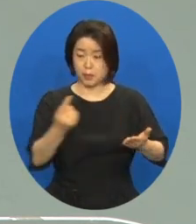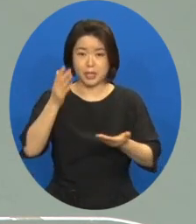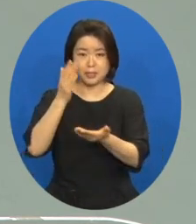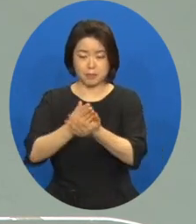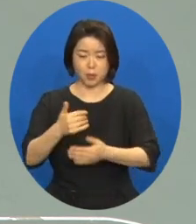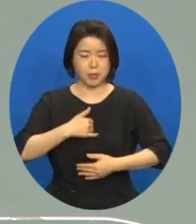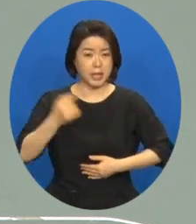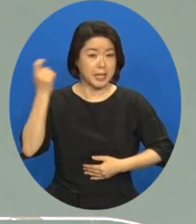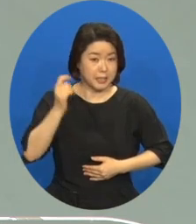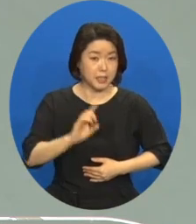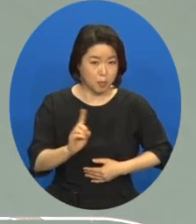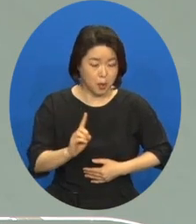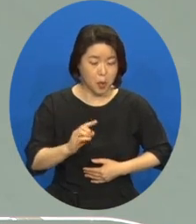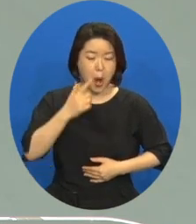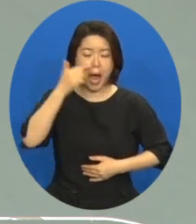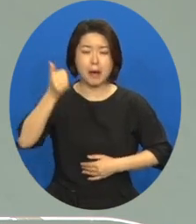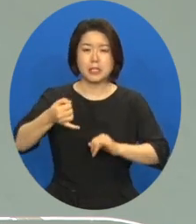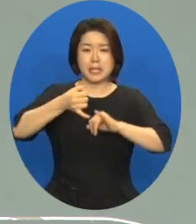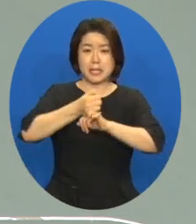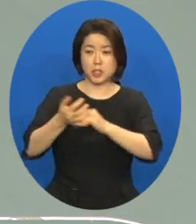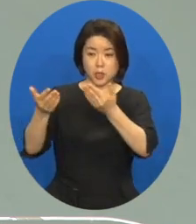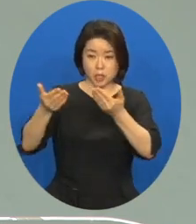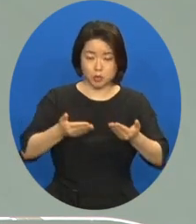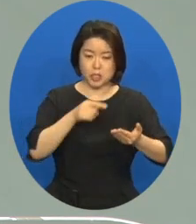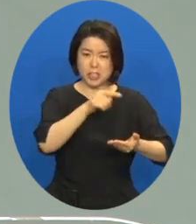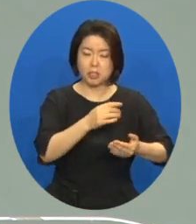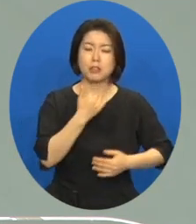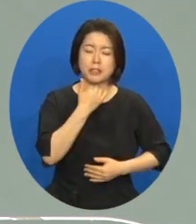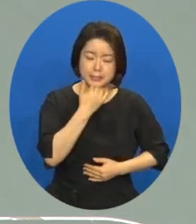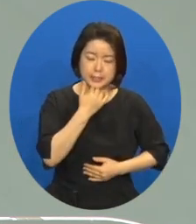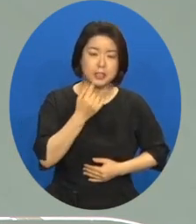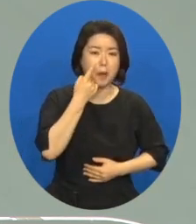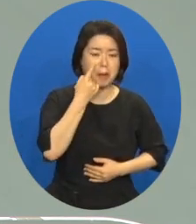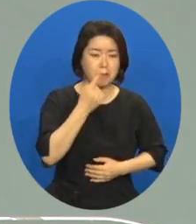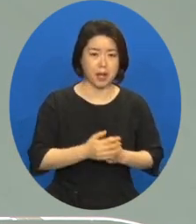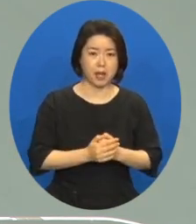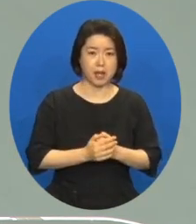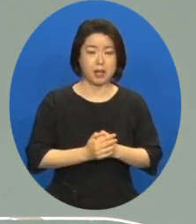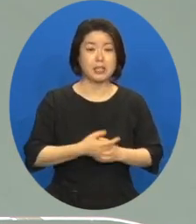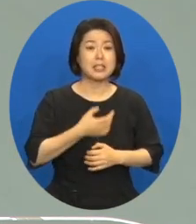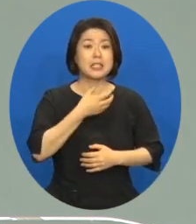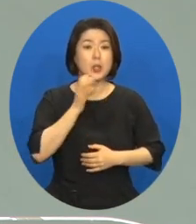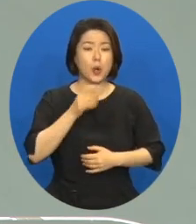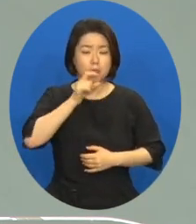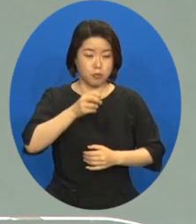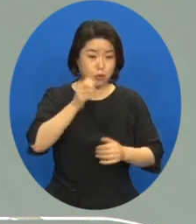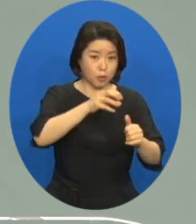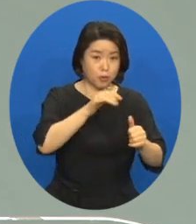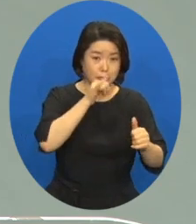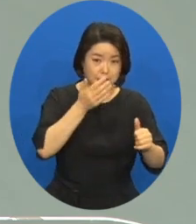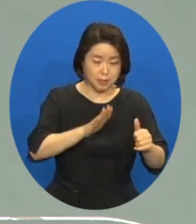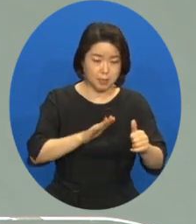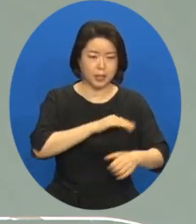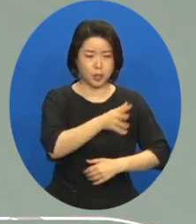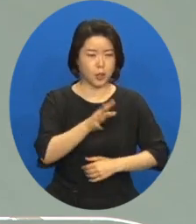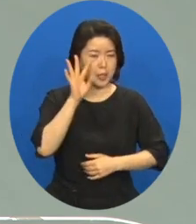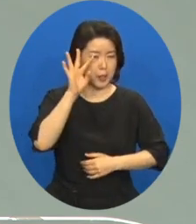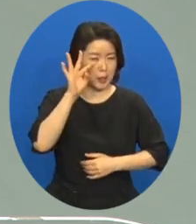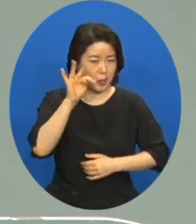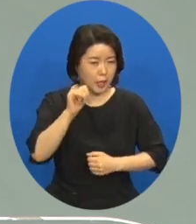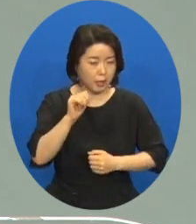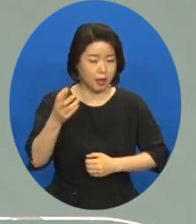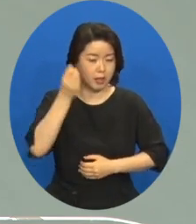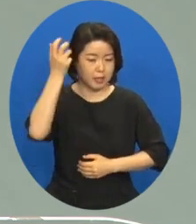들은 바 아버지께서 약속하신 것을 기다리라. 요한은 물로 세례를 베풀었으나 너희는 몇 날이 못되어